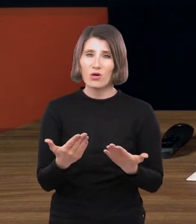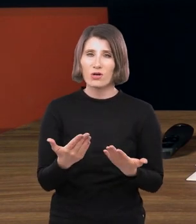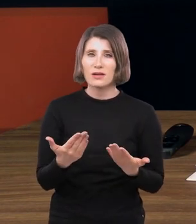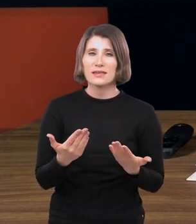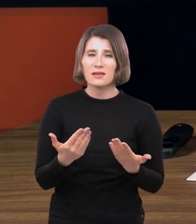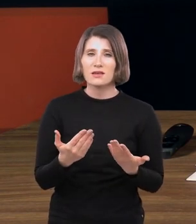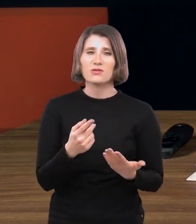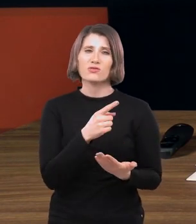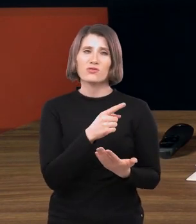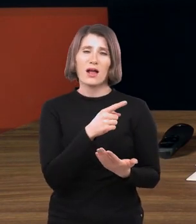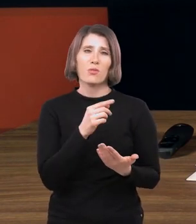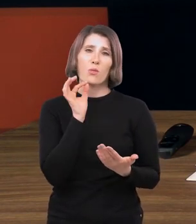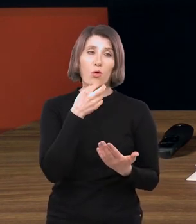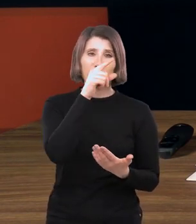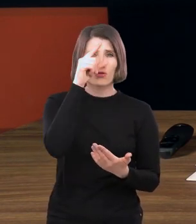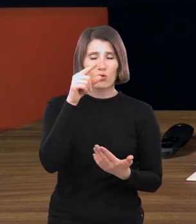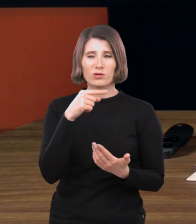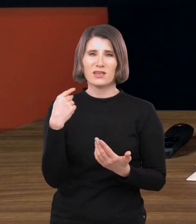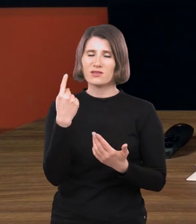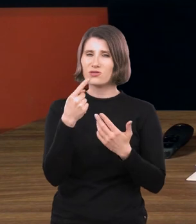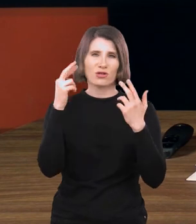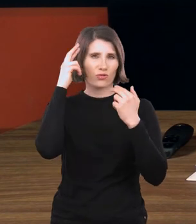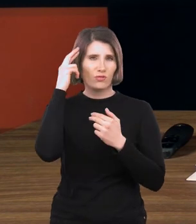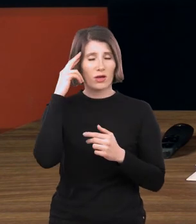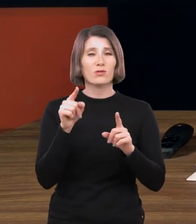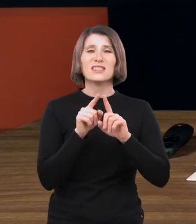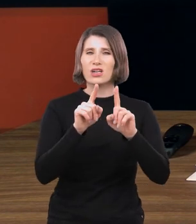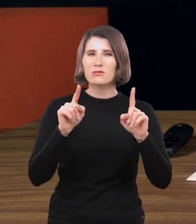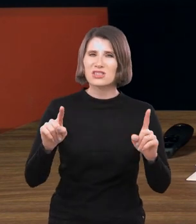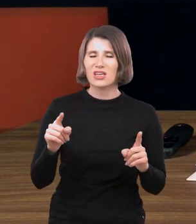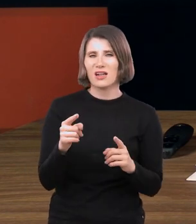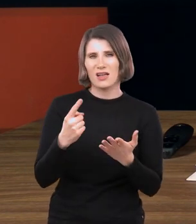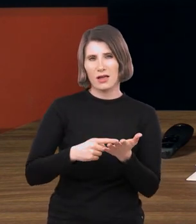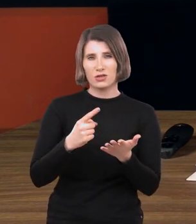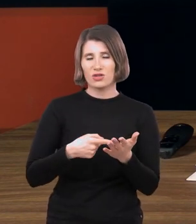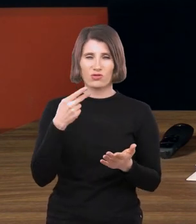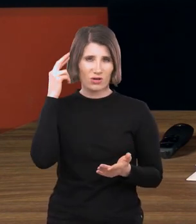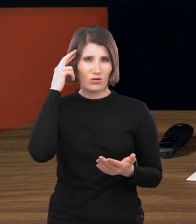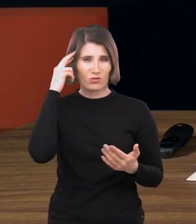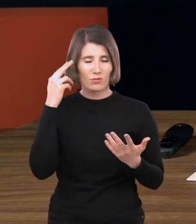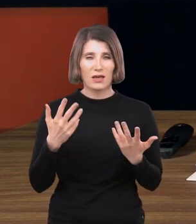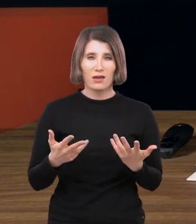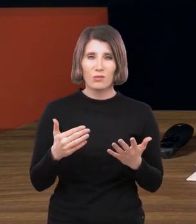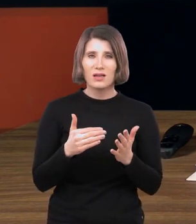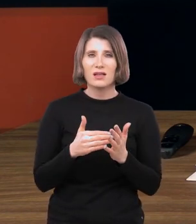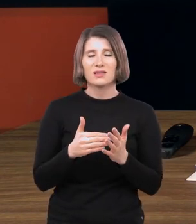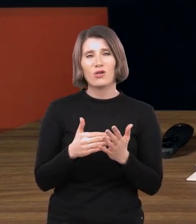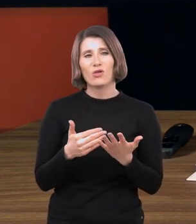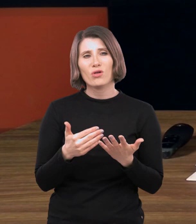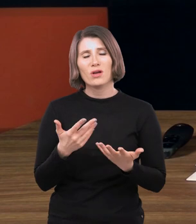zrozumienia przez rówieśników, ale także i przez nauczycieli. Potrzeba jest naprawdę